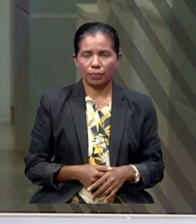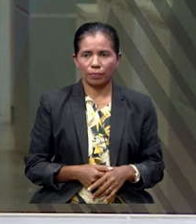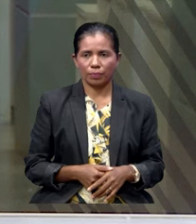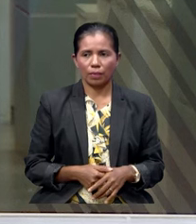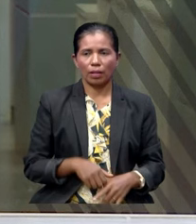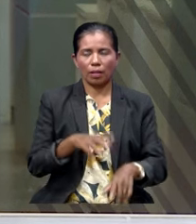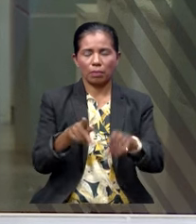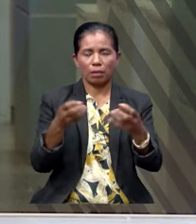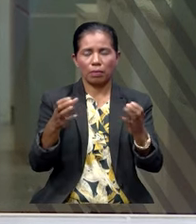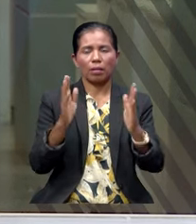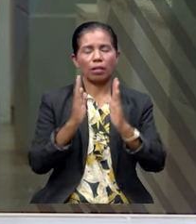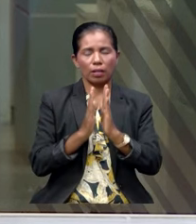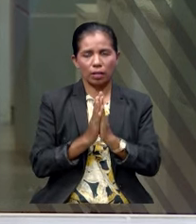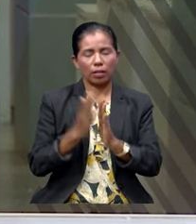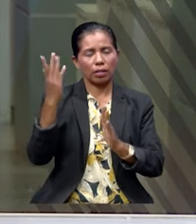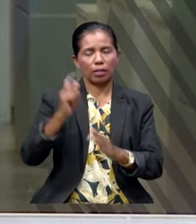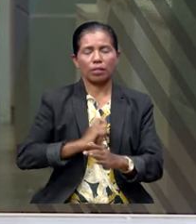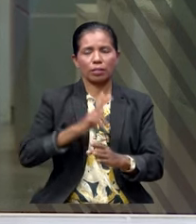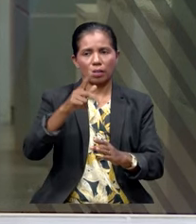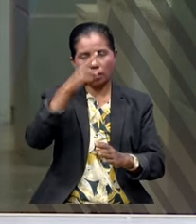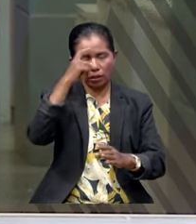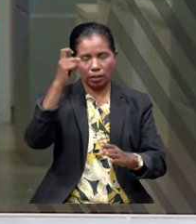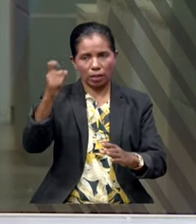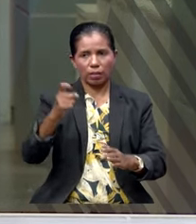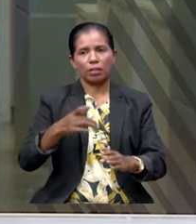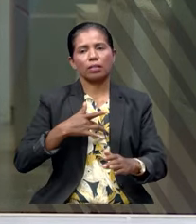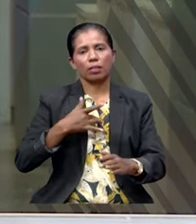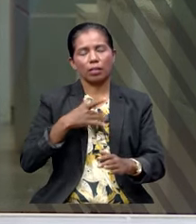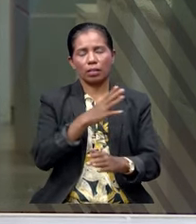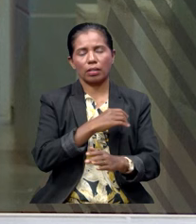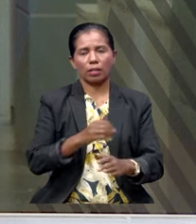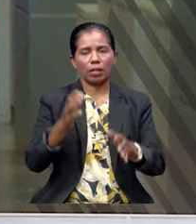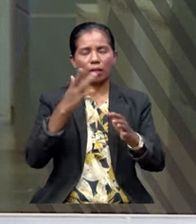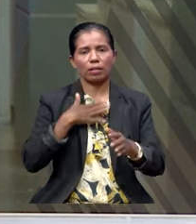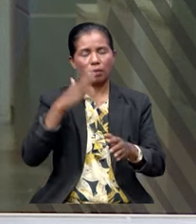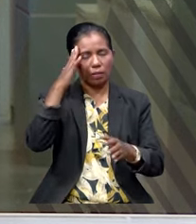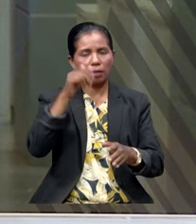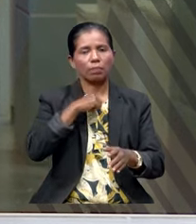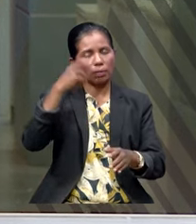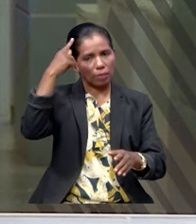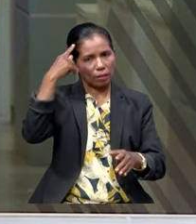Selain barak hal orasaun yang tertasi tolu, tambah saudades so suasanti dari Papa Francisco.